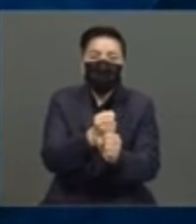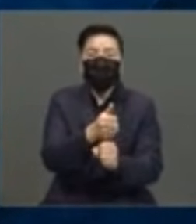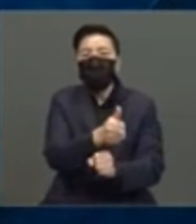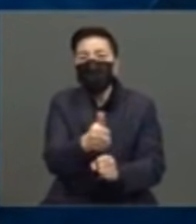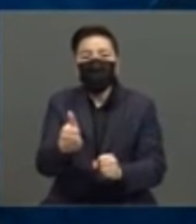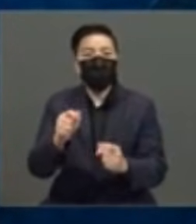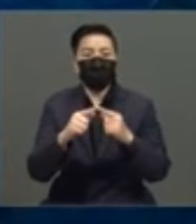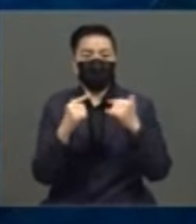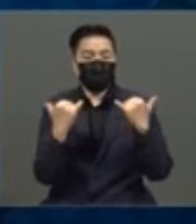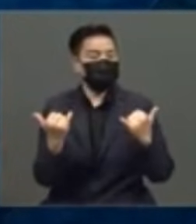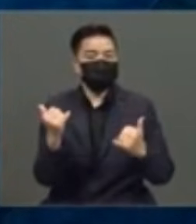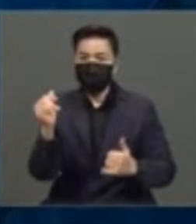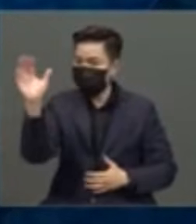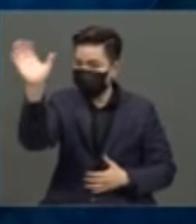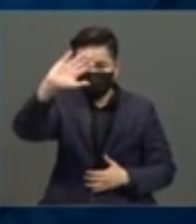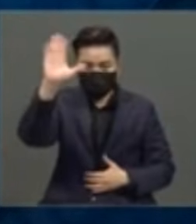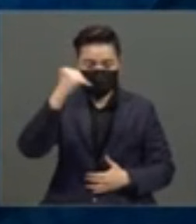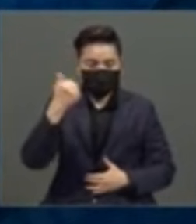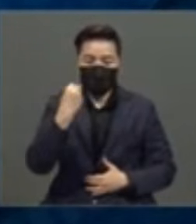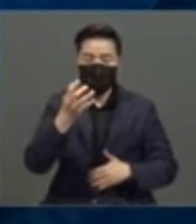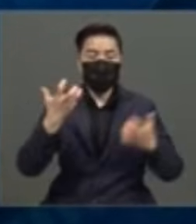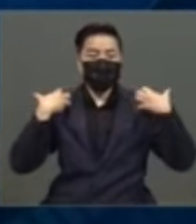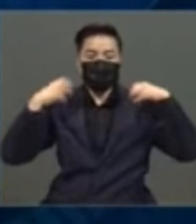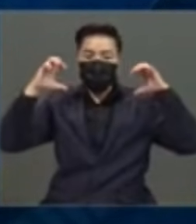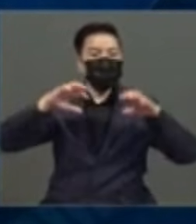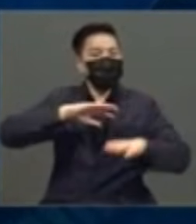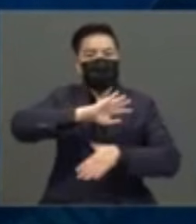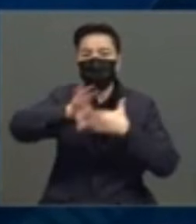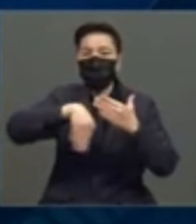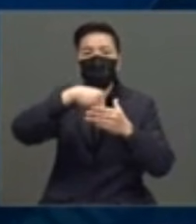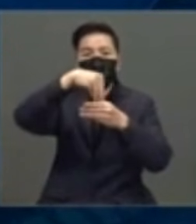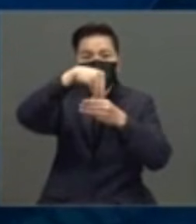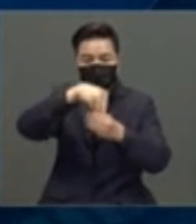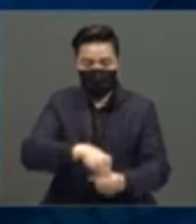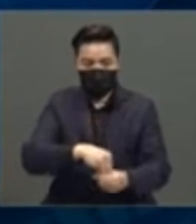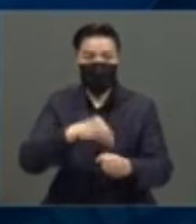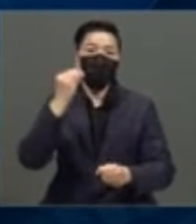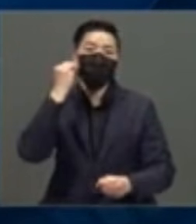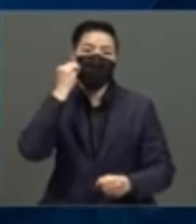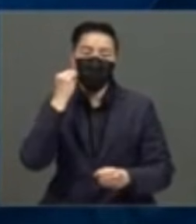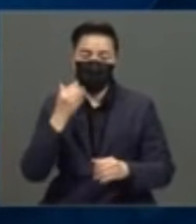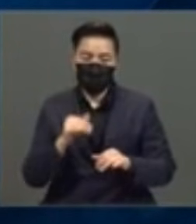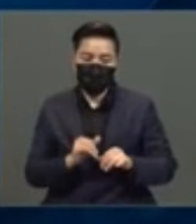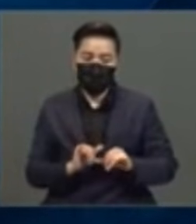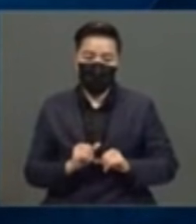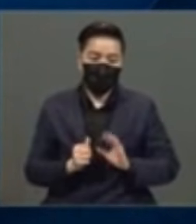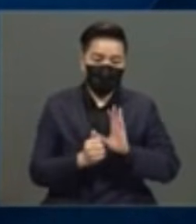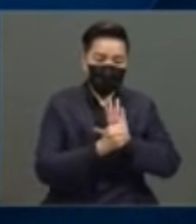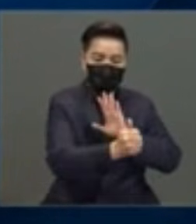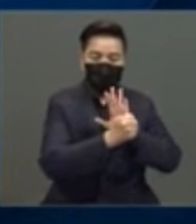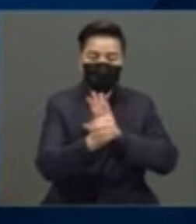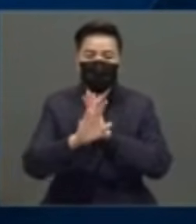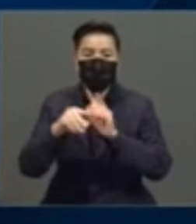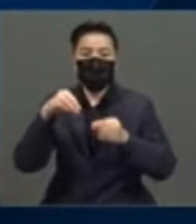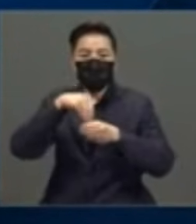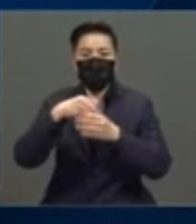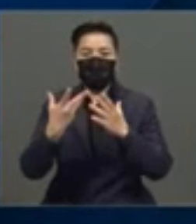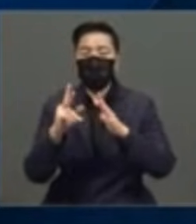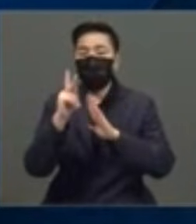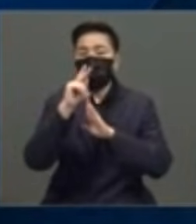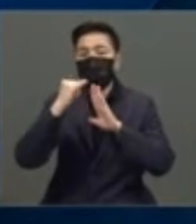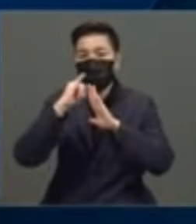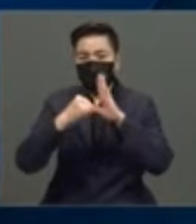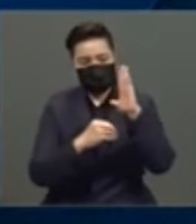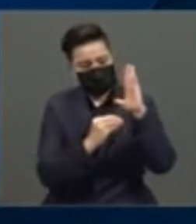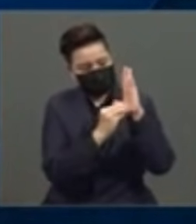นะครับตอนนี้ขอให้ทำอย่างนี้เต็มจำนวนเพื่อลดการเดินทางการเคลื่อนย้ายโดยเฉพาะในจังหวัดที่อยู่ในเข้มงวดสู